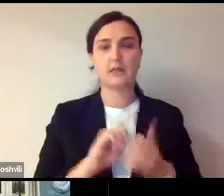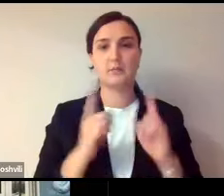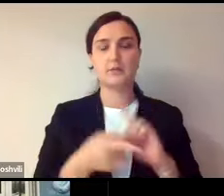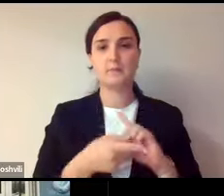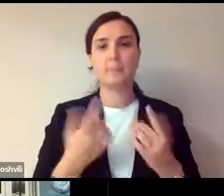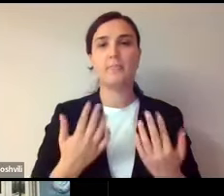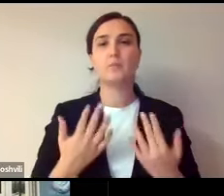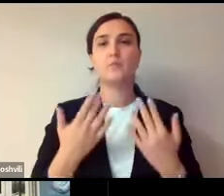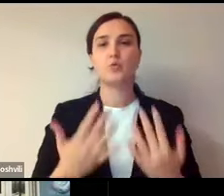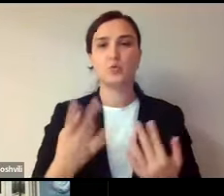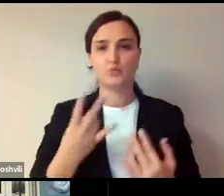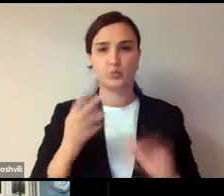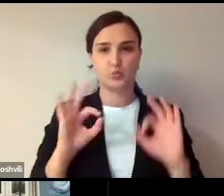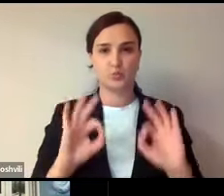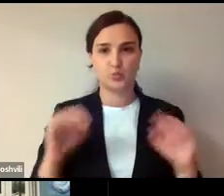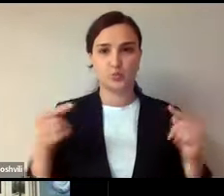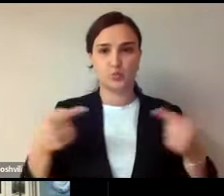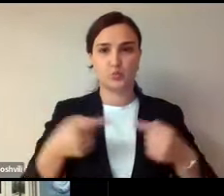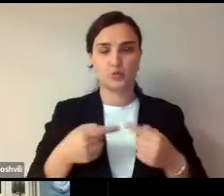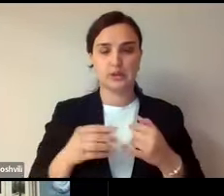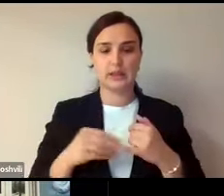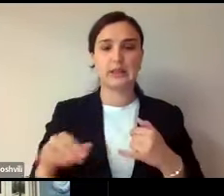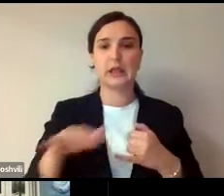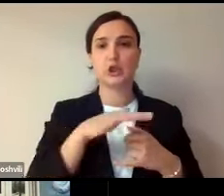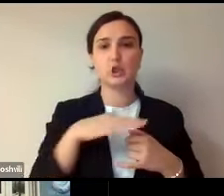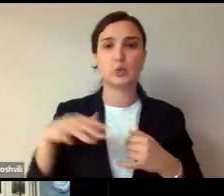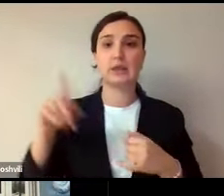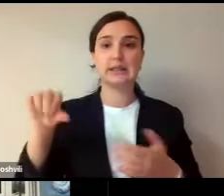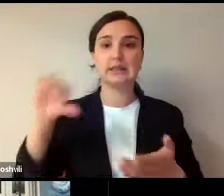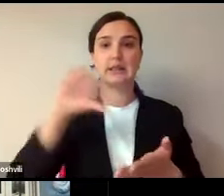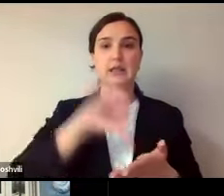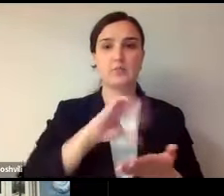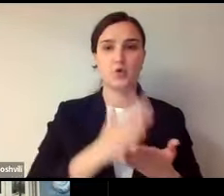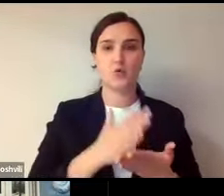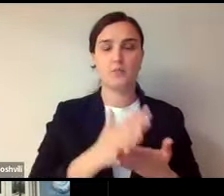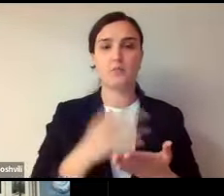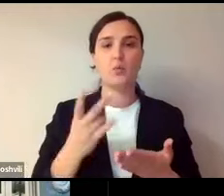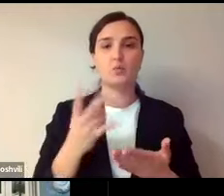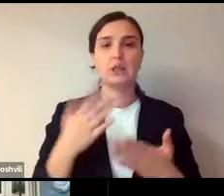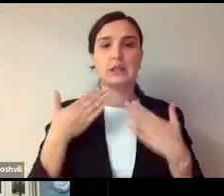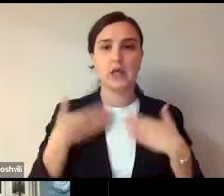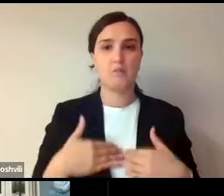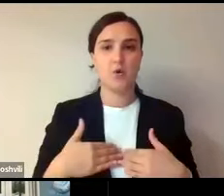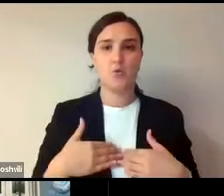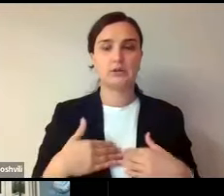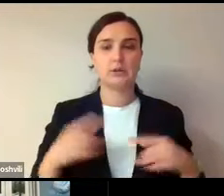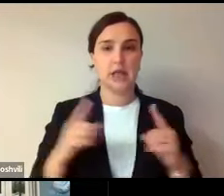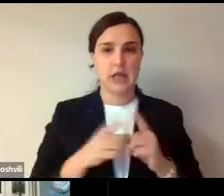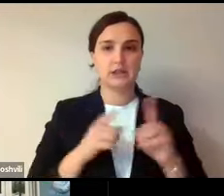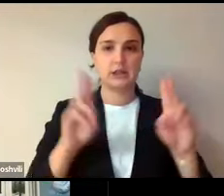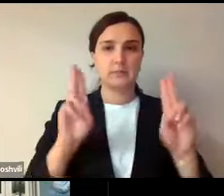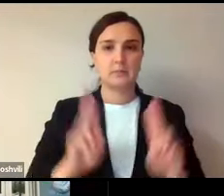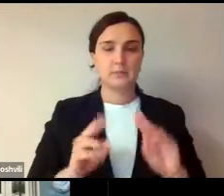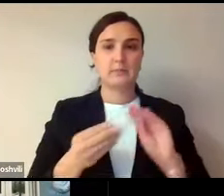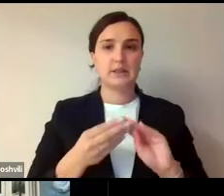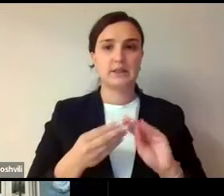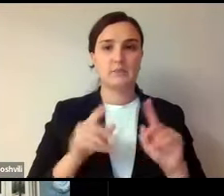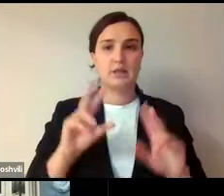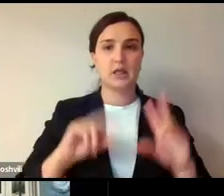მოთხოვნა დააყენოს ზუსტად იმ ტერიტორიაზე, სადაც ის იმყოფება და უნდა დაკმაყოფილდეს ამ პრინციპის გათვალისწინებით, იმიტომ